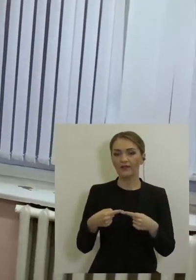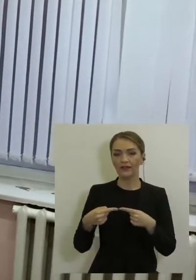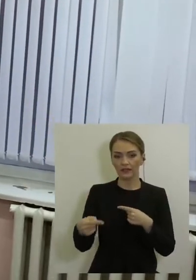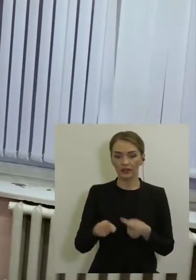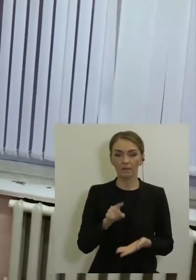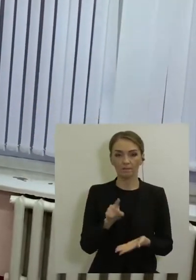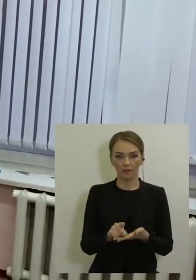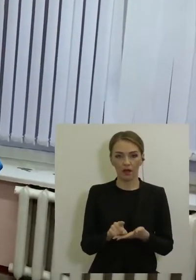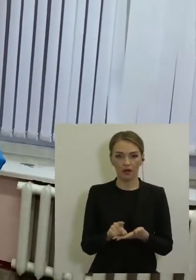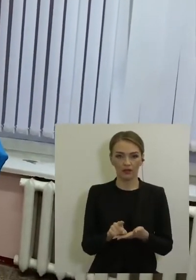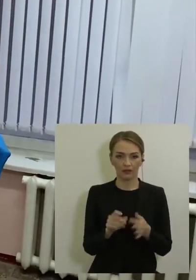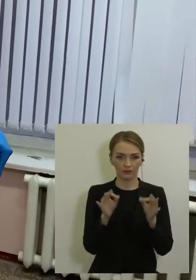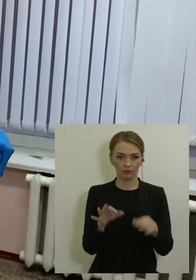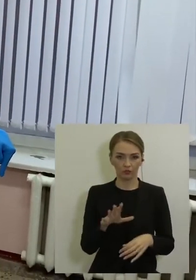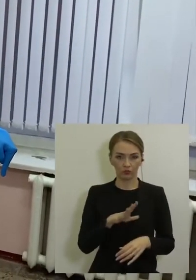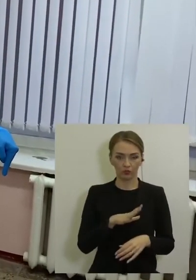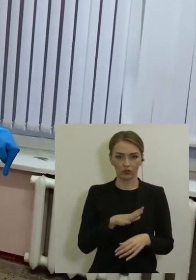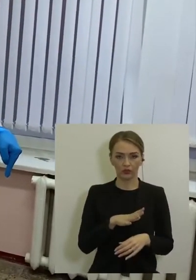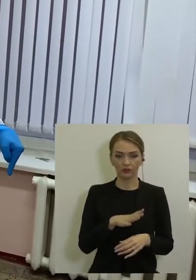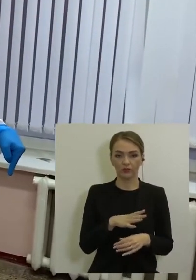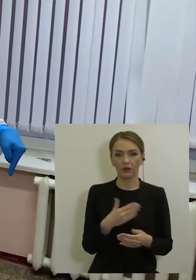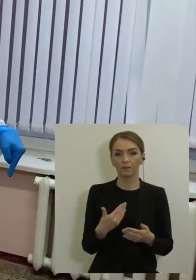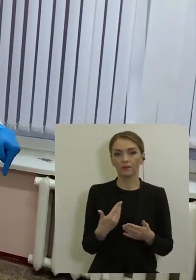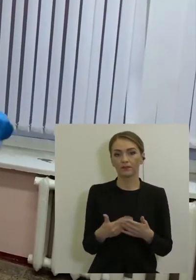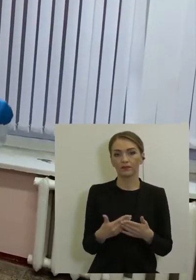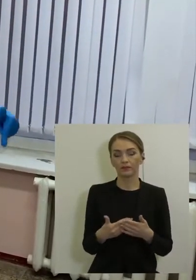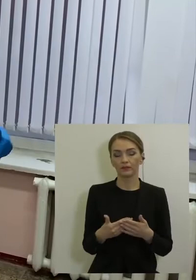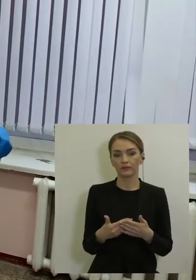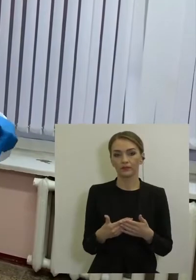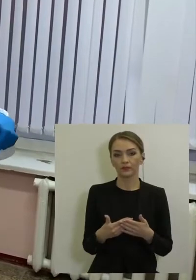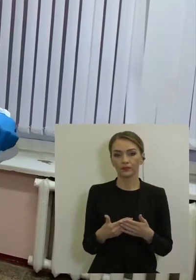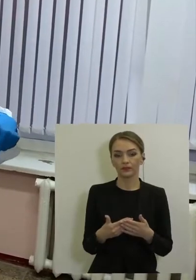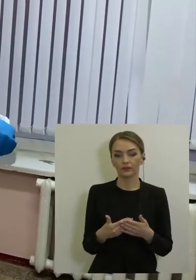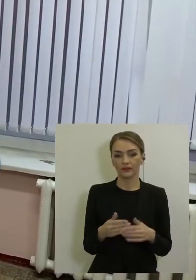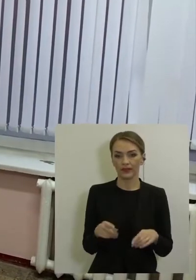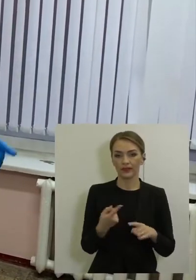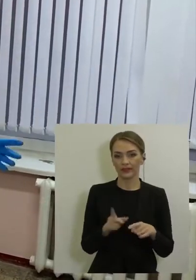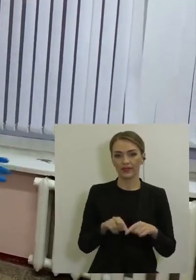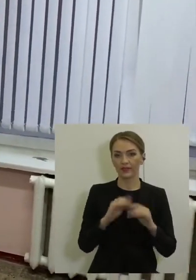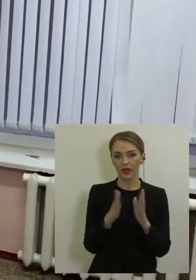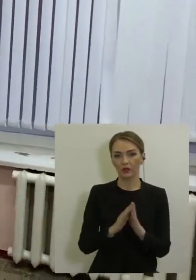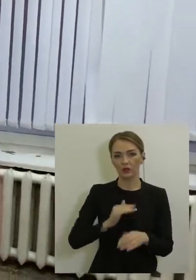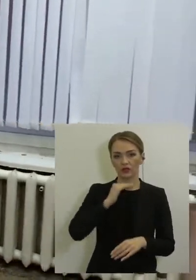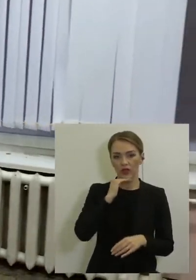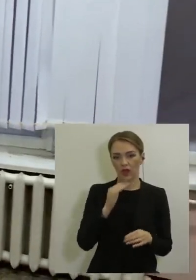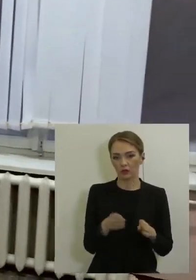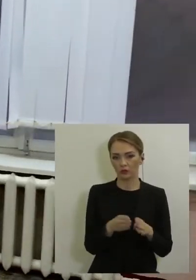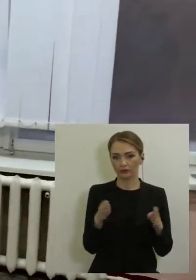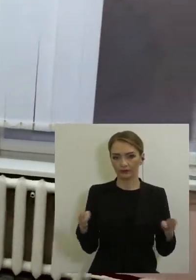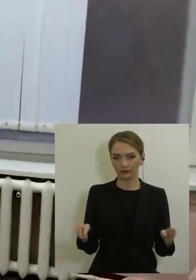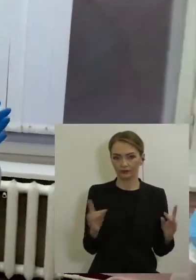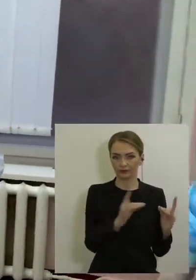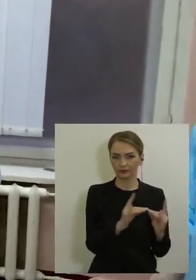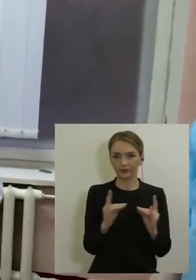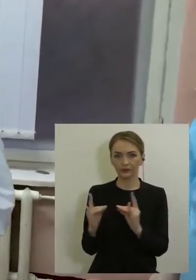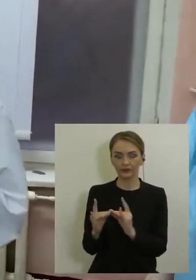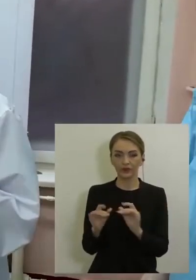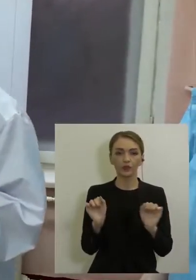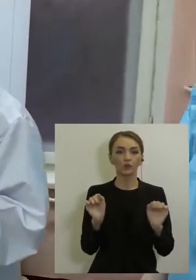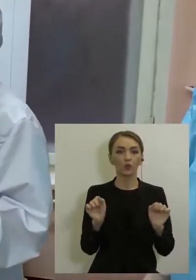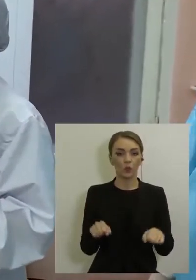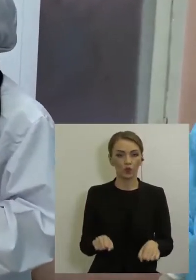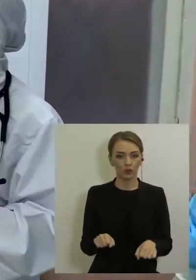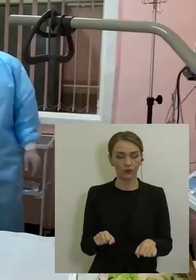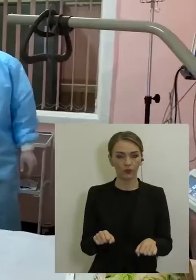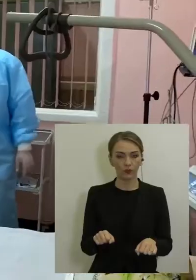яка має бути між хворими. При умові, що це два ковіда, то в принципі це взагалі достатньо нам цього. От. І